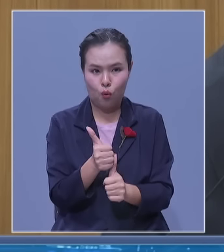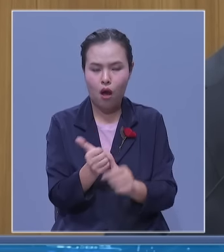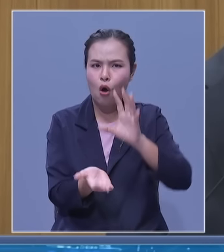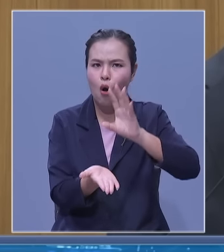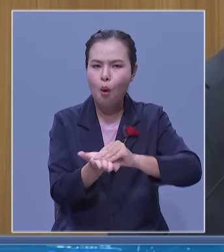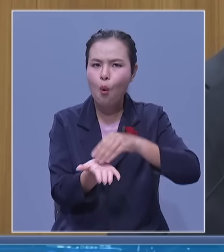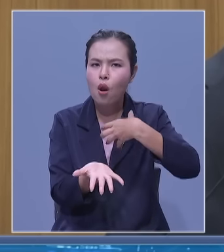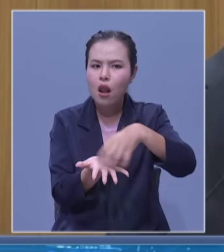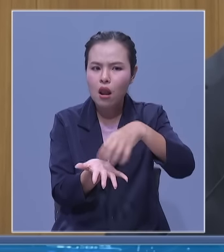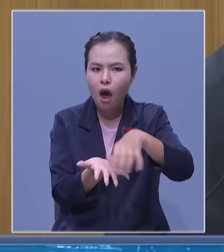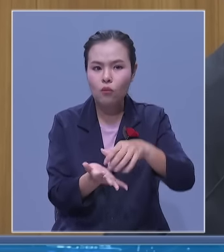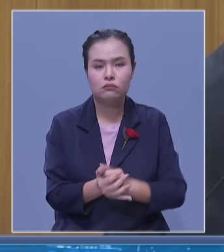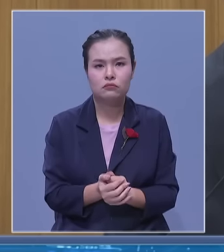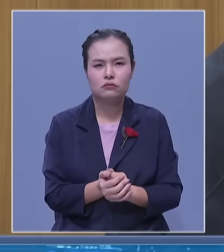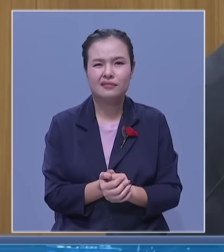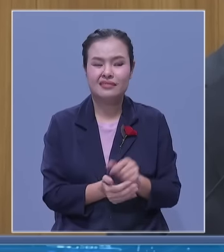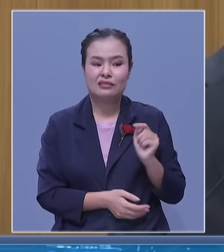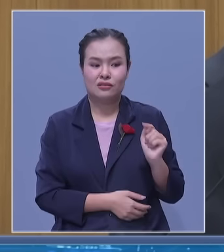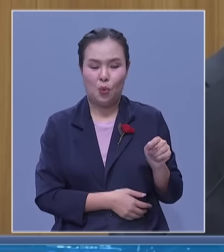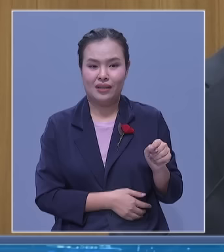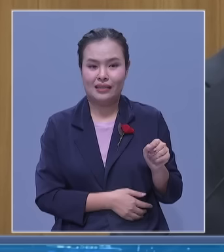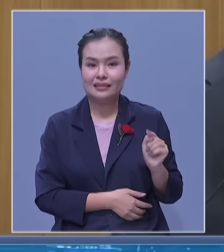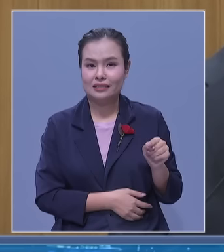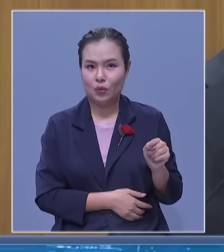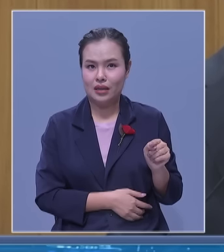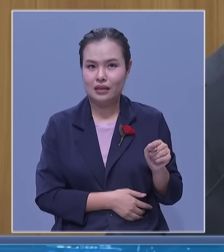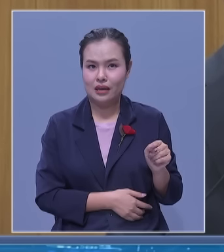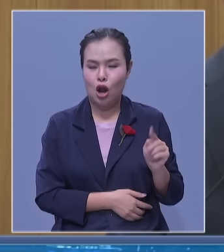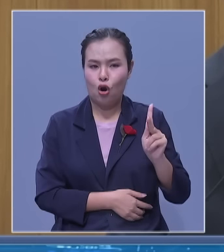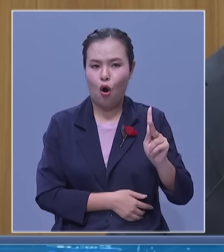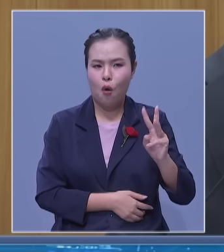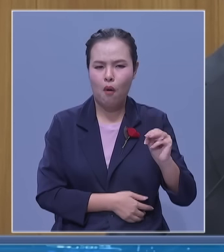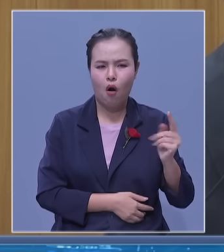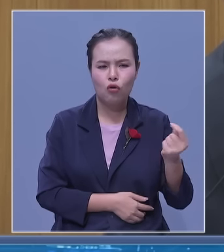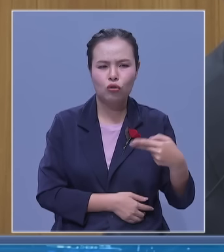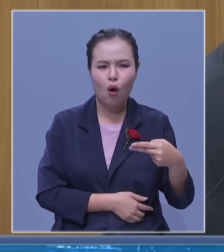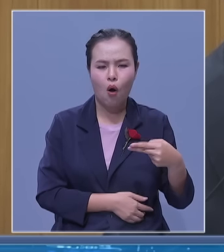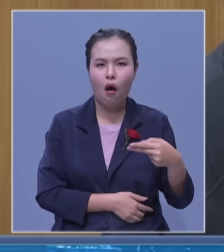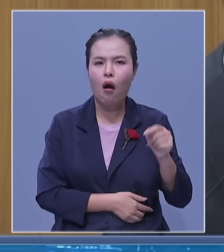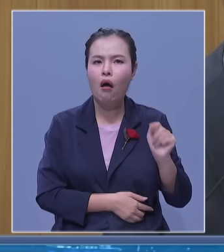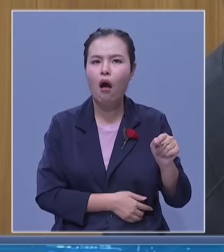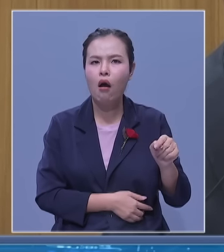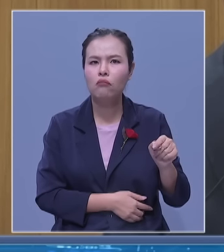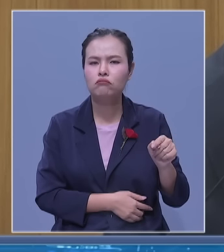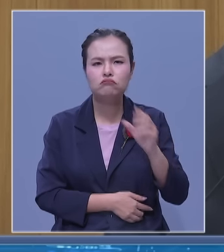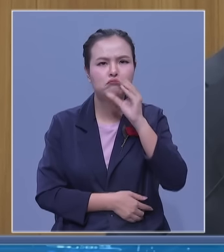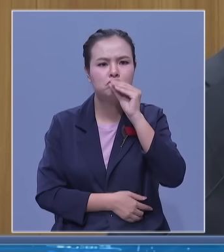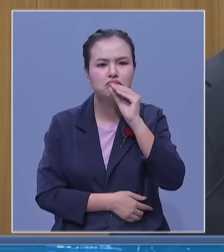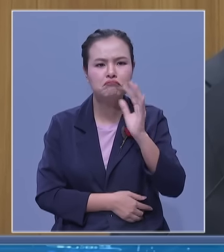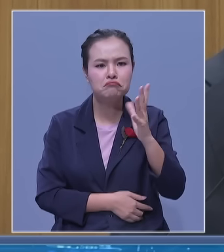ข้อมูลให้แต่ปรากฏว่าสสคนนี้ที่อยู่ในกมธ.เดียวกันนะครับไม่ได้ยืนยันอะไรกลับ